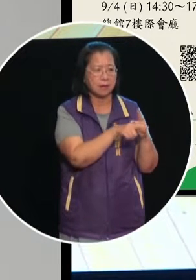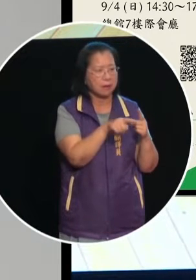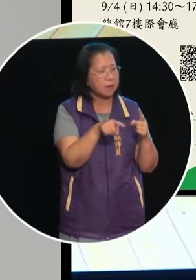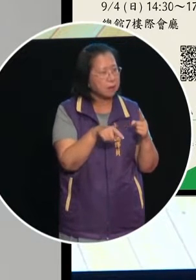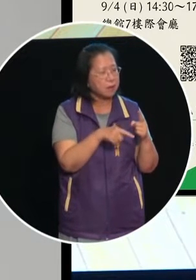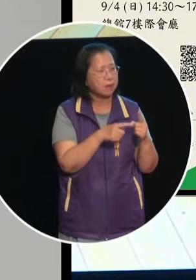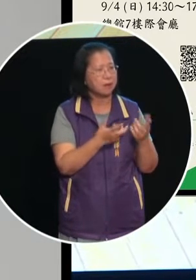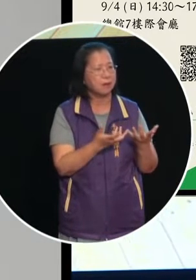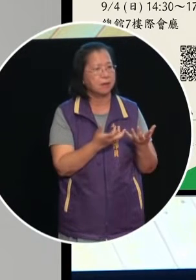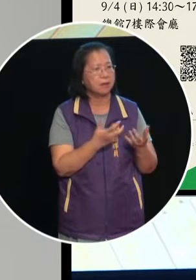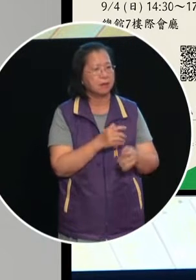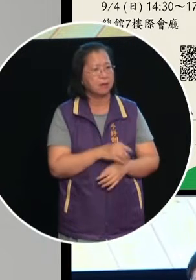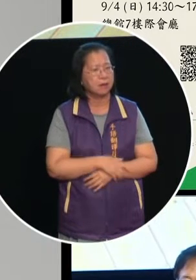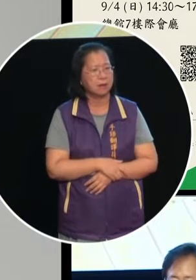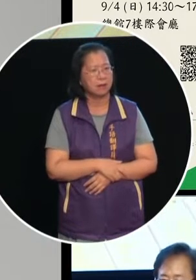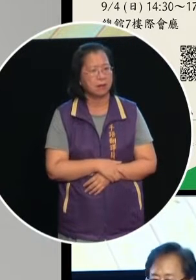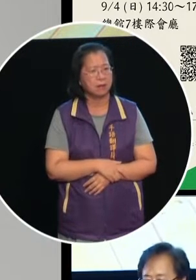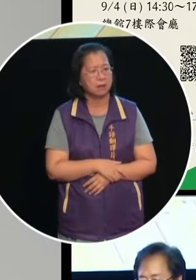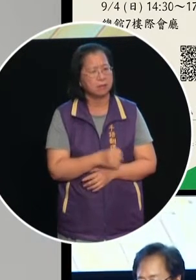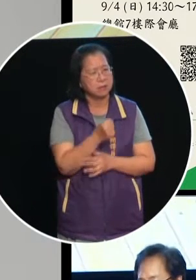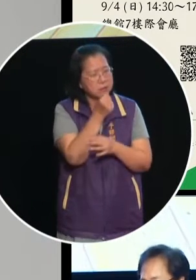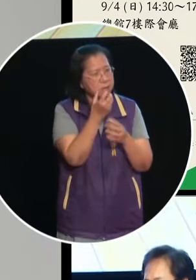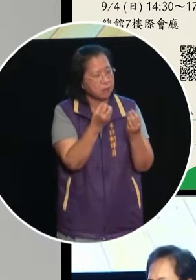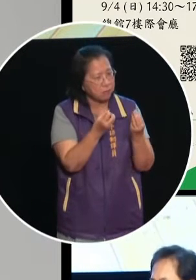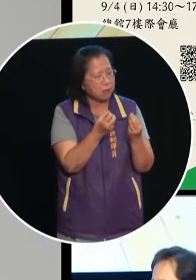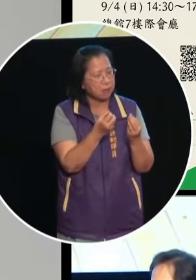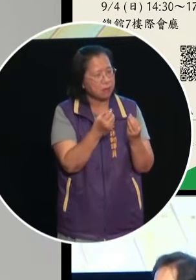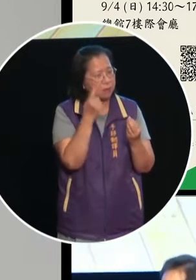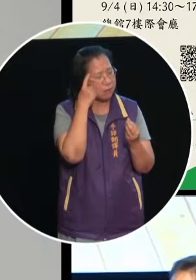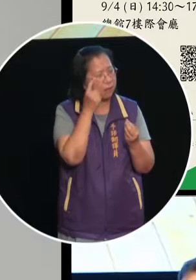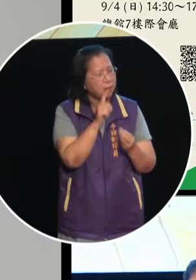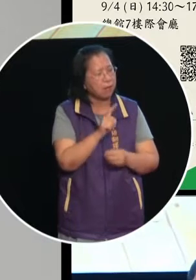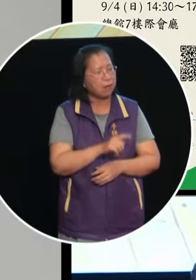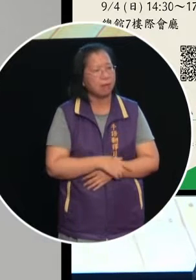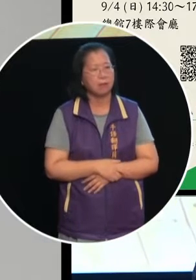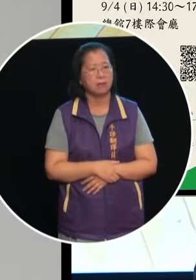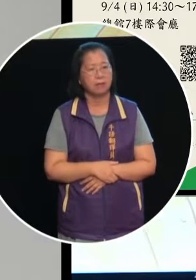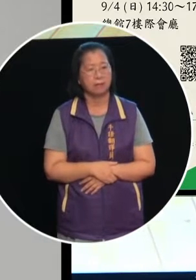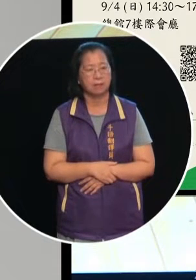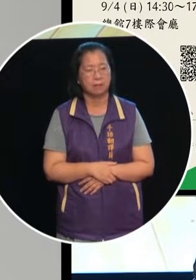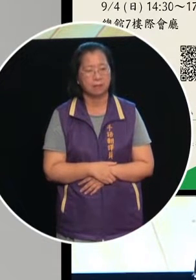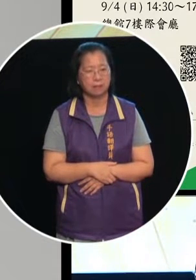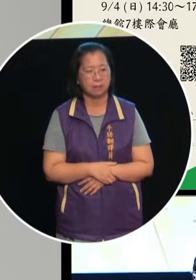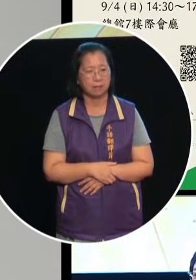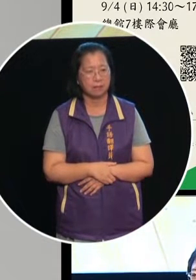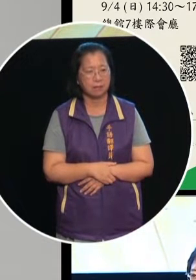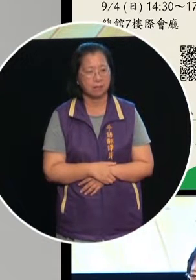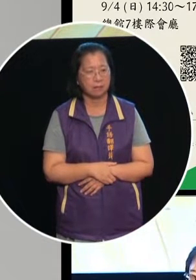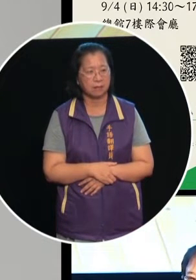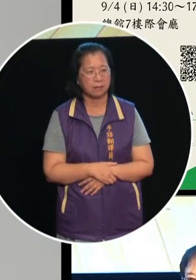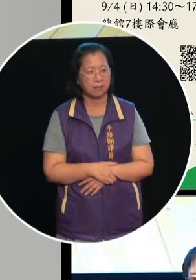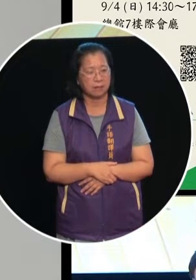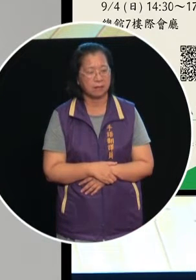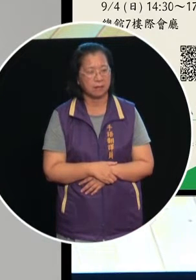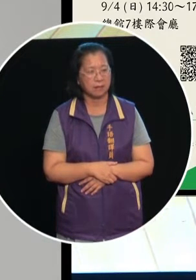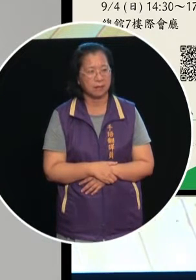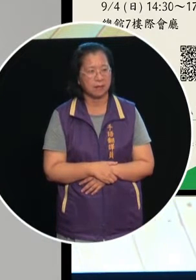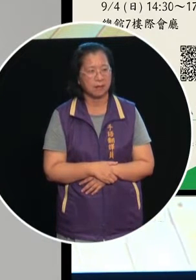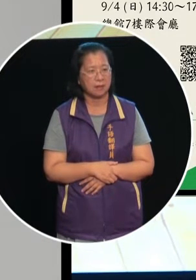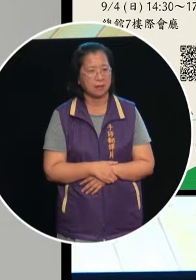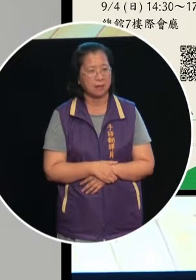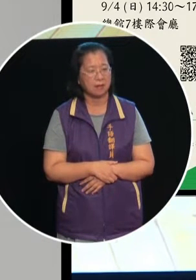没有过半的人支持这个？赞成的人是30%，反对的